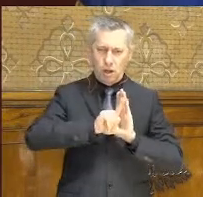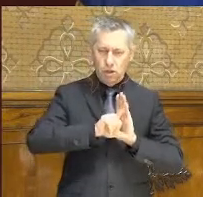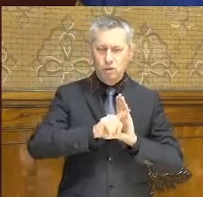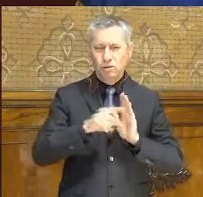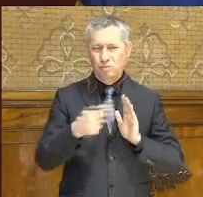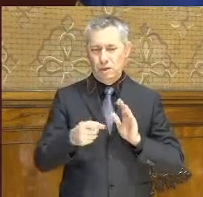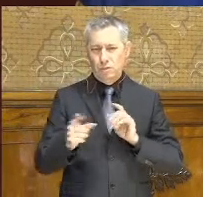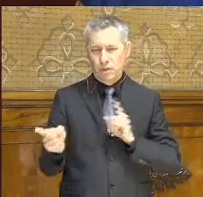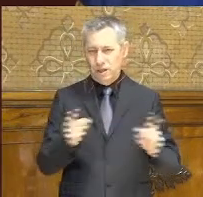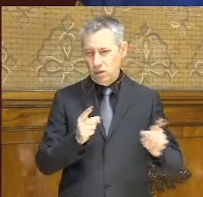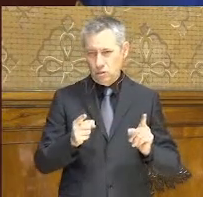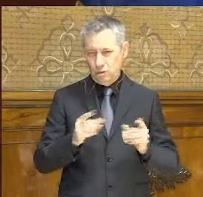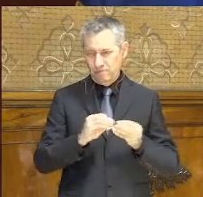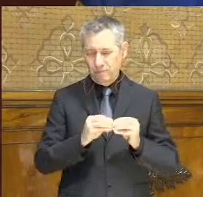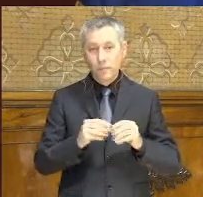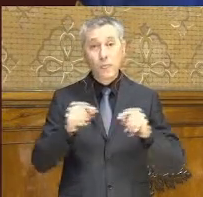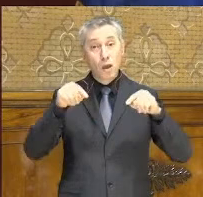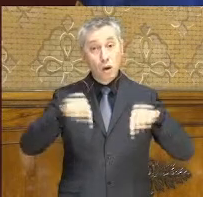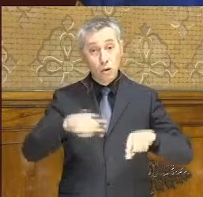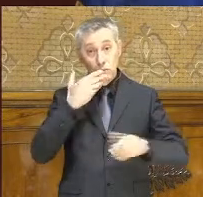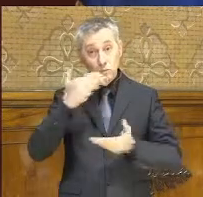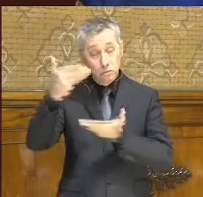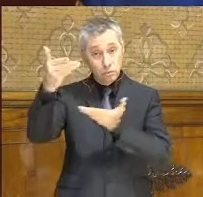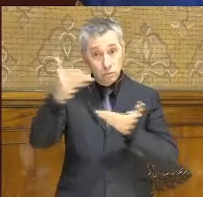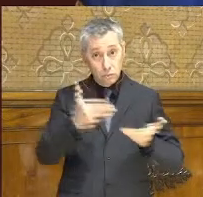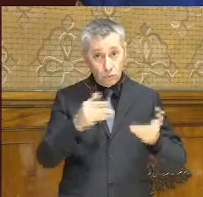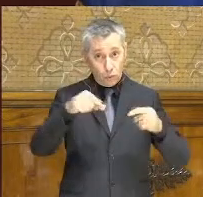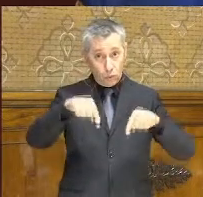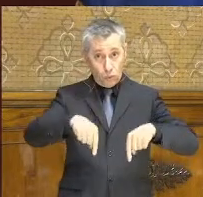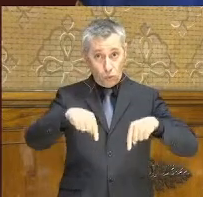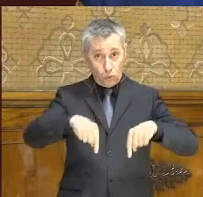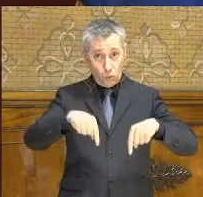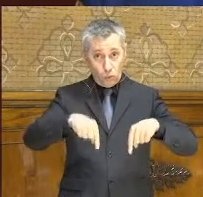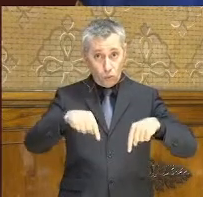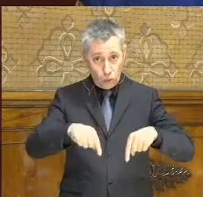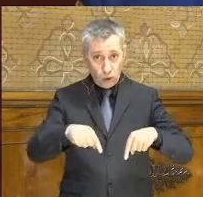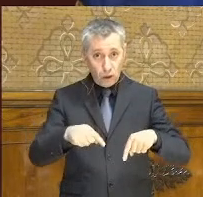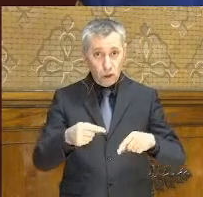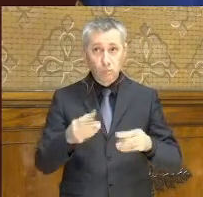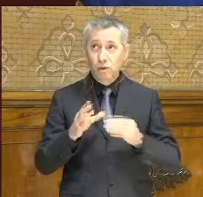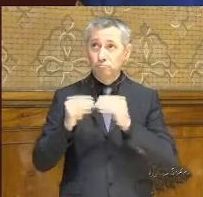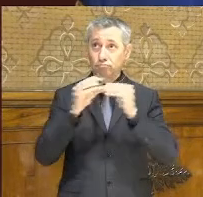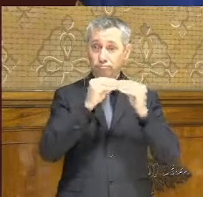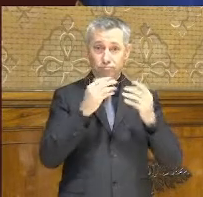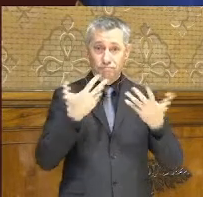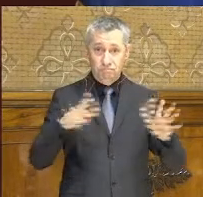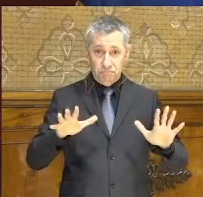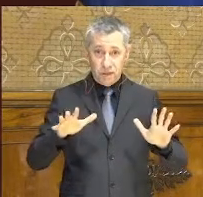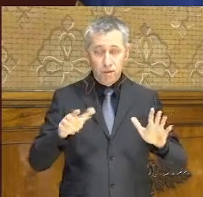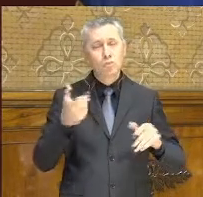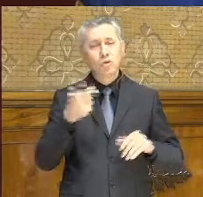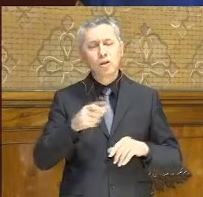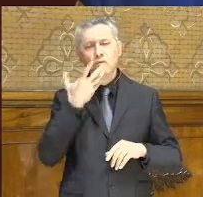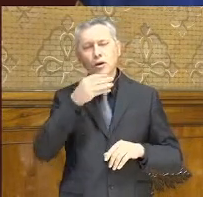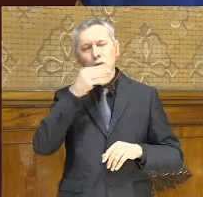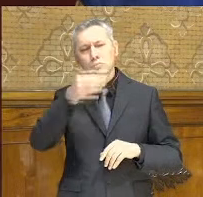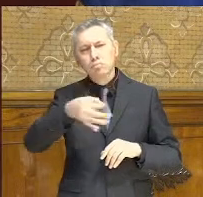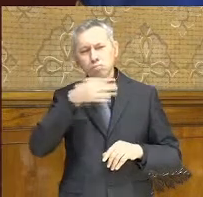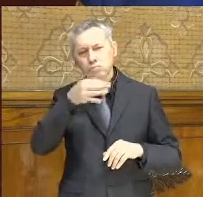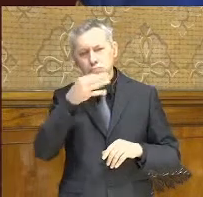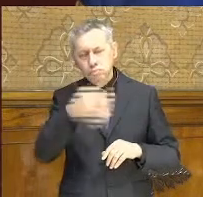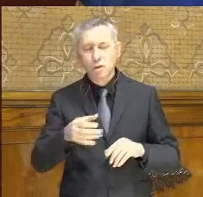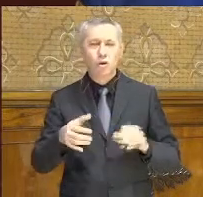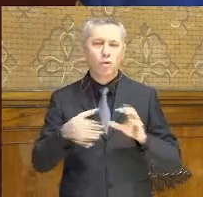distopico. Oggi lo cogliamo qui, in questo luogo rinnovato a festa, per parlare di libertà, come stiamo